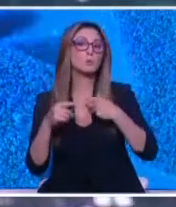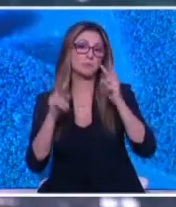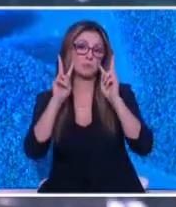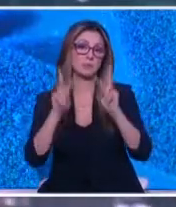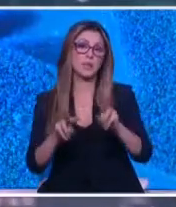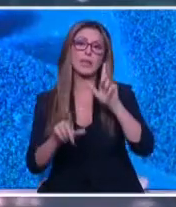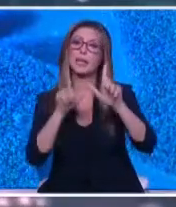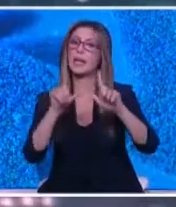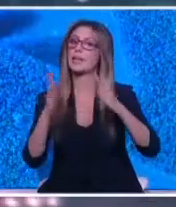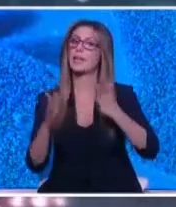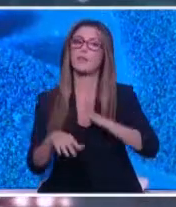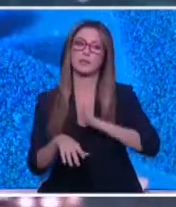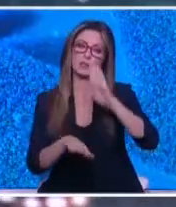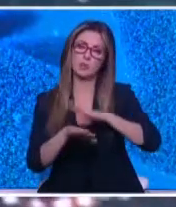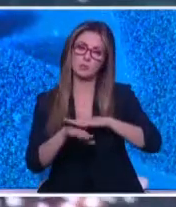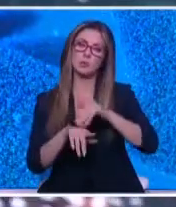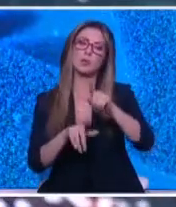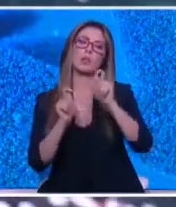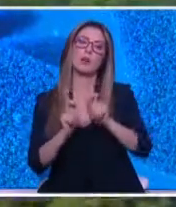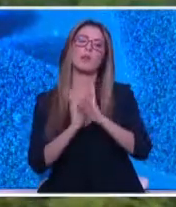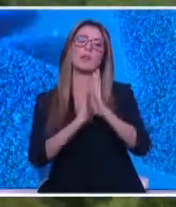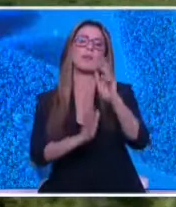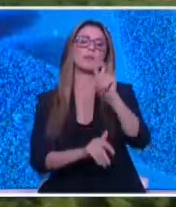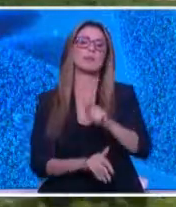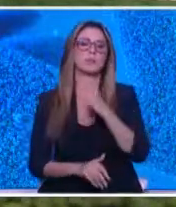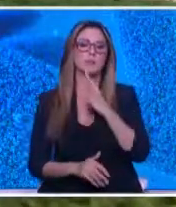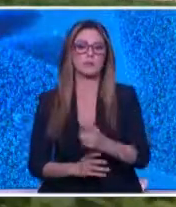aldık, gereken neyse yapıyoruz, yapacağız dedi.